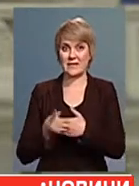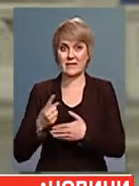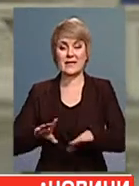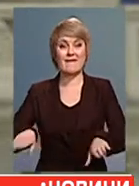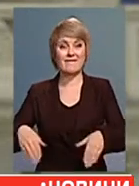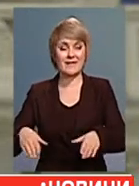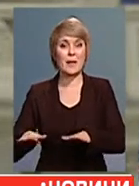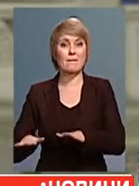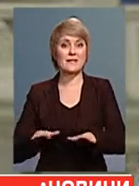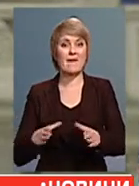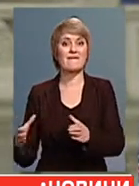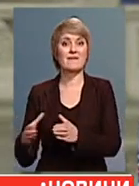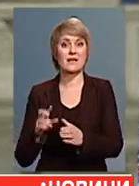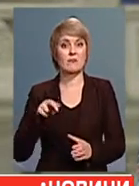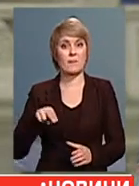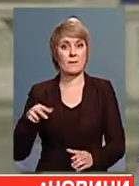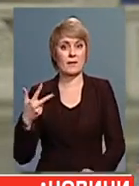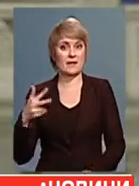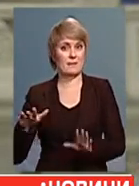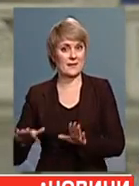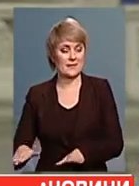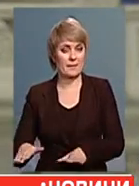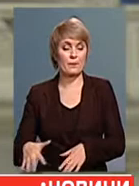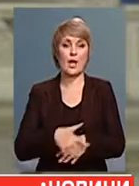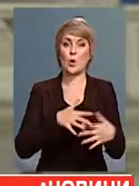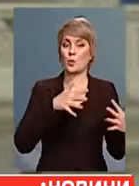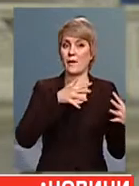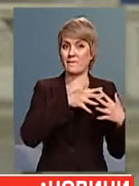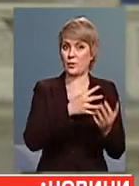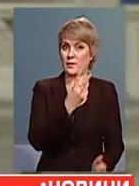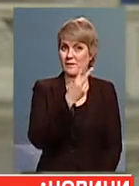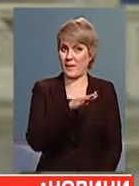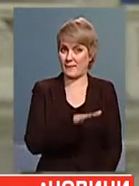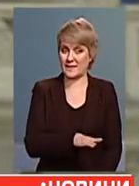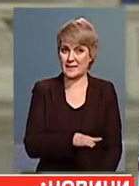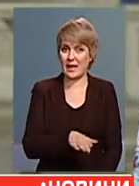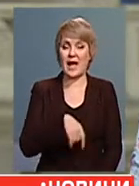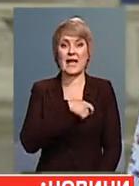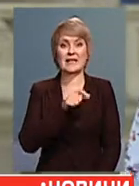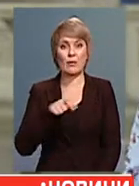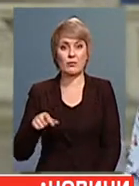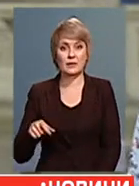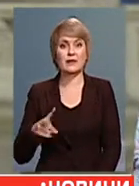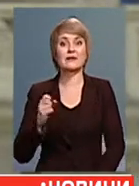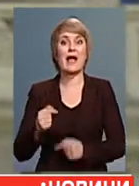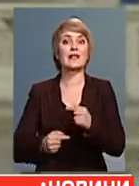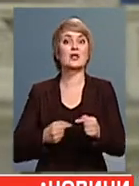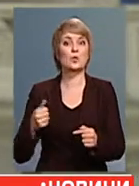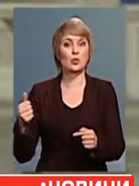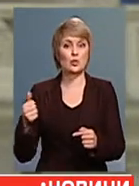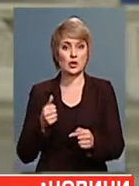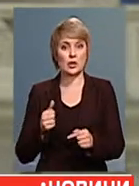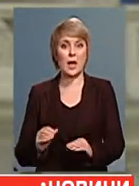що у блоці Петра Порошенка це 3 вакантних місця, у Народному фронті 2. І зараз, кажуть депутати, буквально на наступному тижні